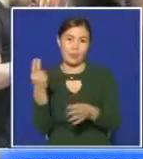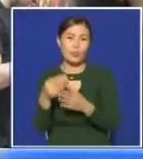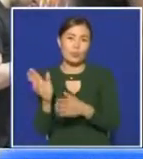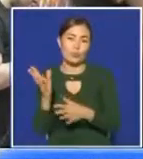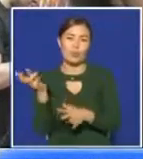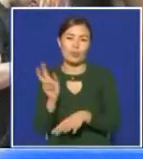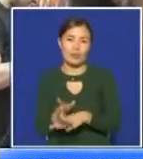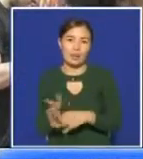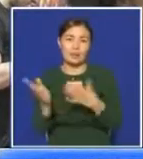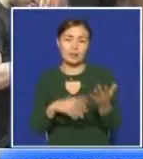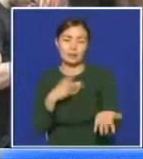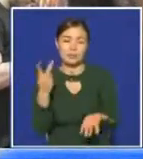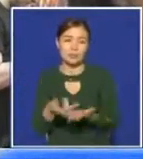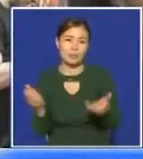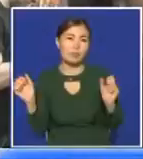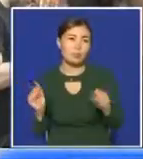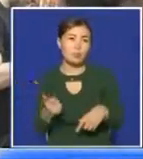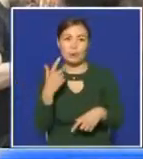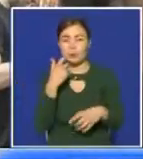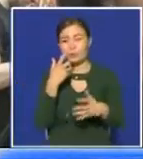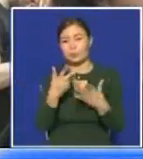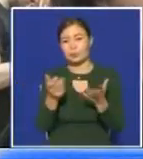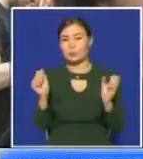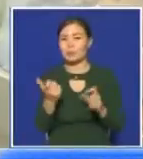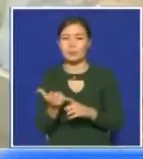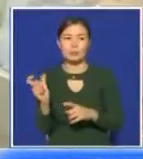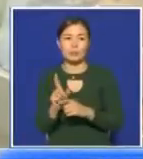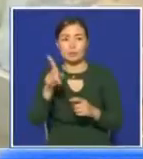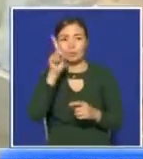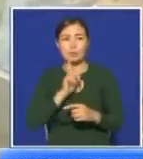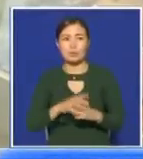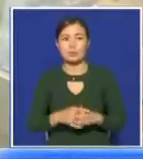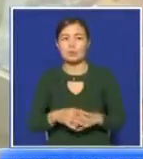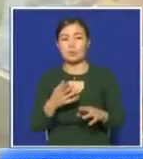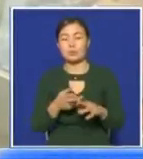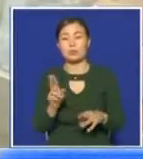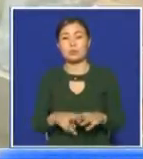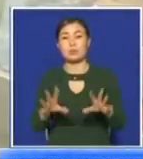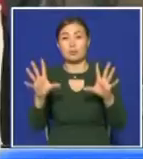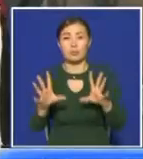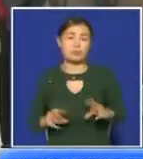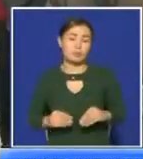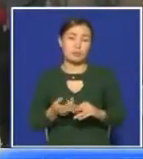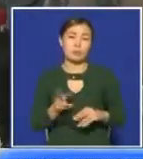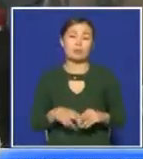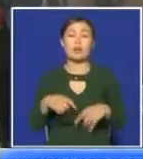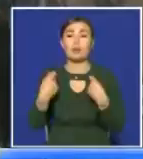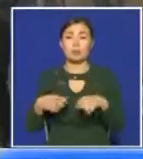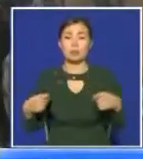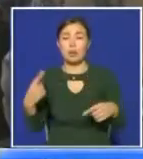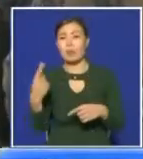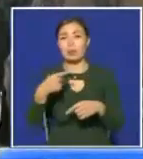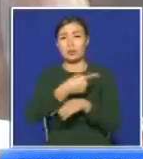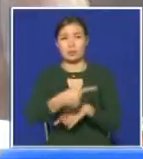келдім. Келіңіздер, көріңіздер, дәмін татыңыздар, өте жақсы. Азық-түлік жәрмеңкесі Аққала мол сауда орталығының бірінші